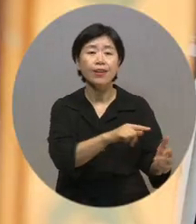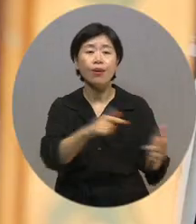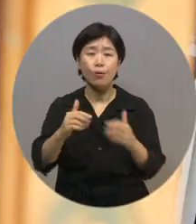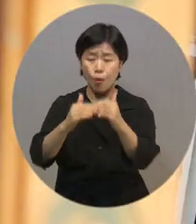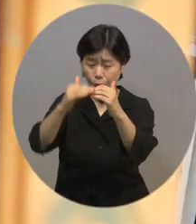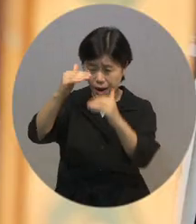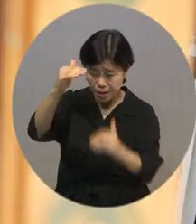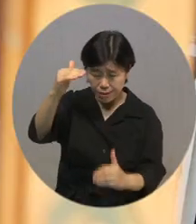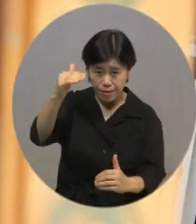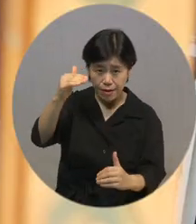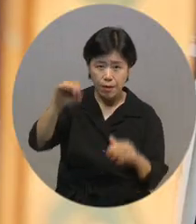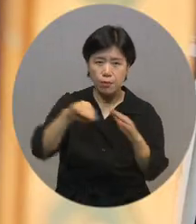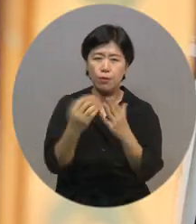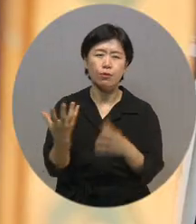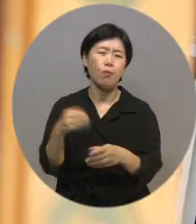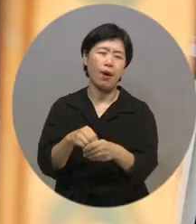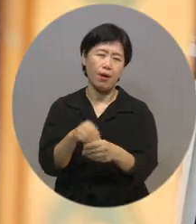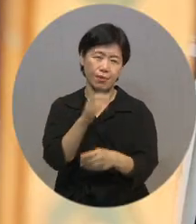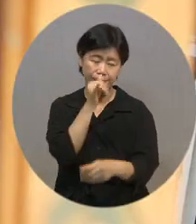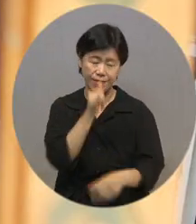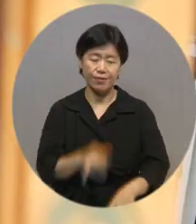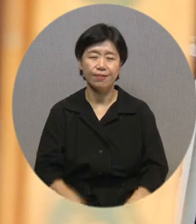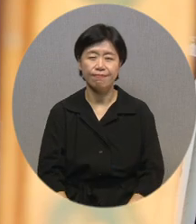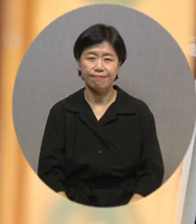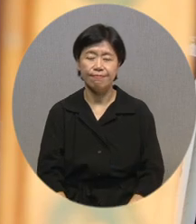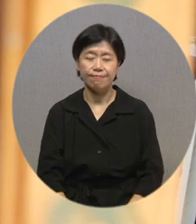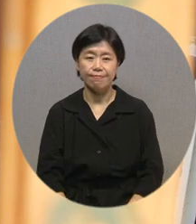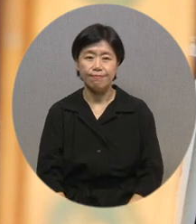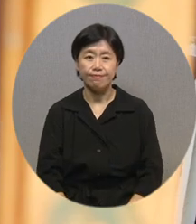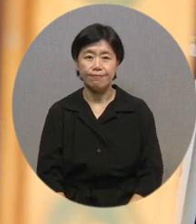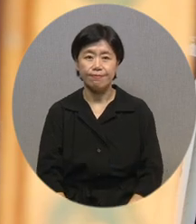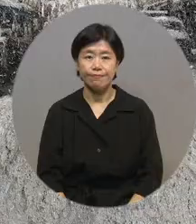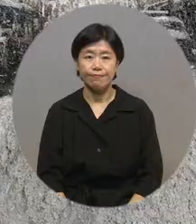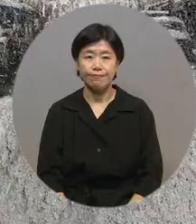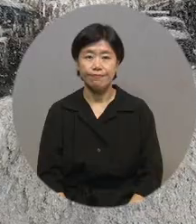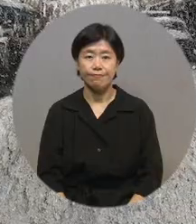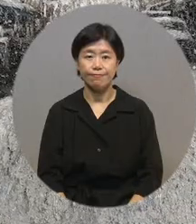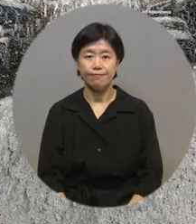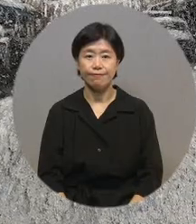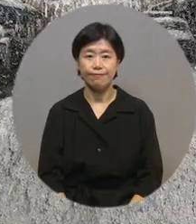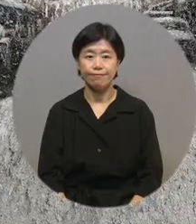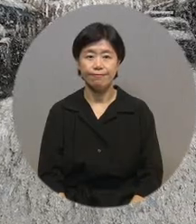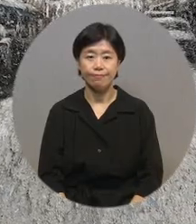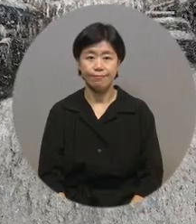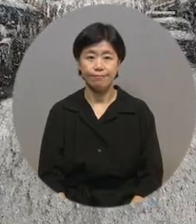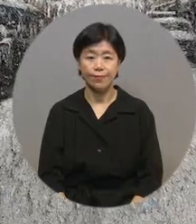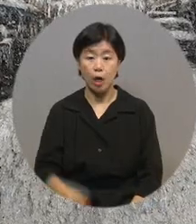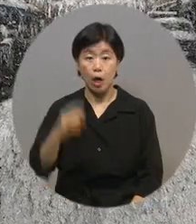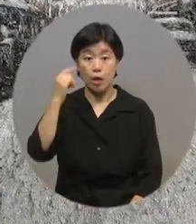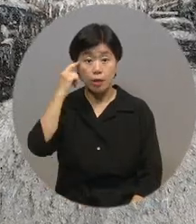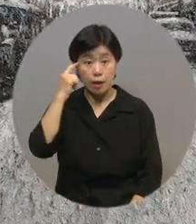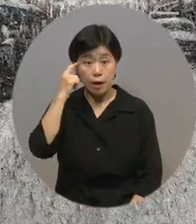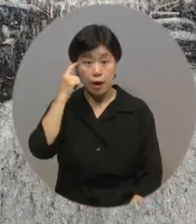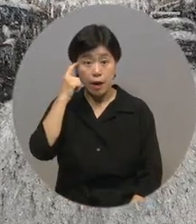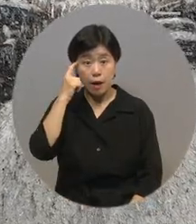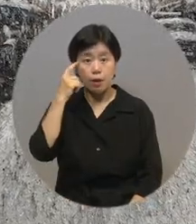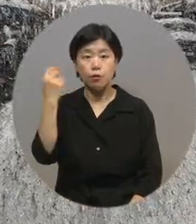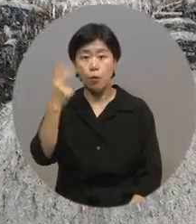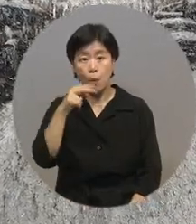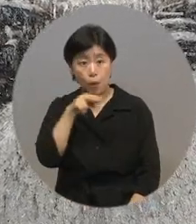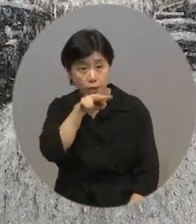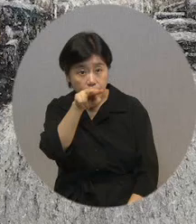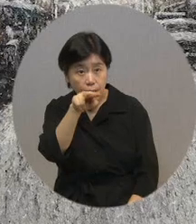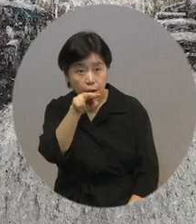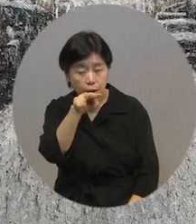모든 과정에 여러 가지 관점이 담겨 있기 때문입니다. 무너뜨린 관점을 다시 바라보게 하는